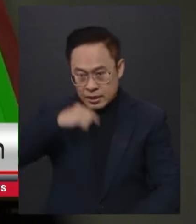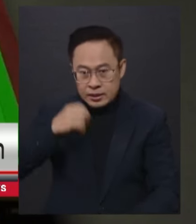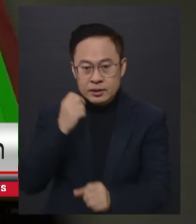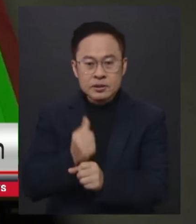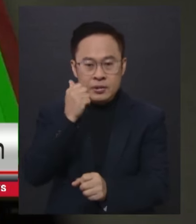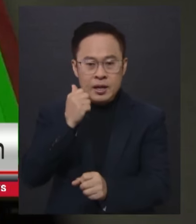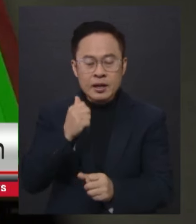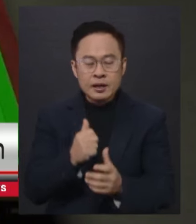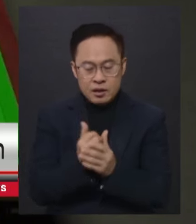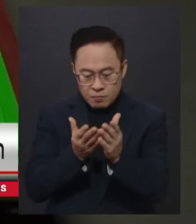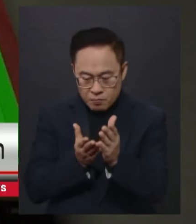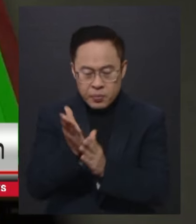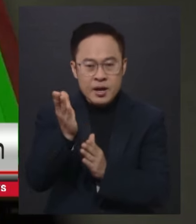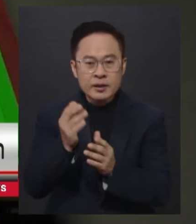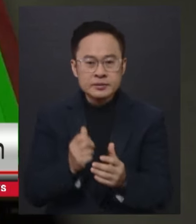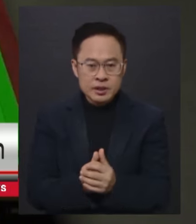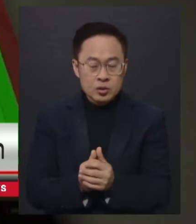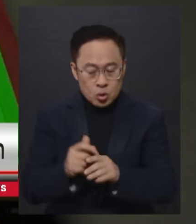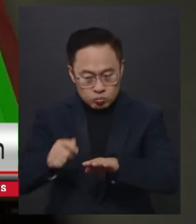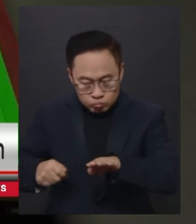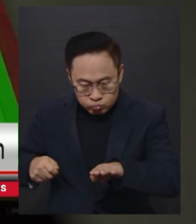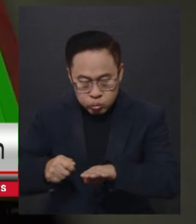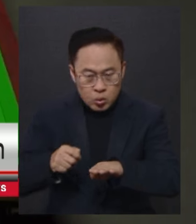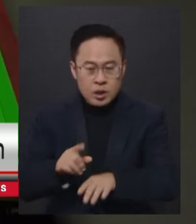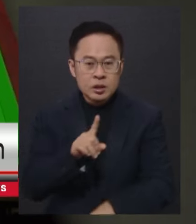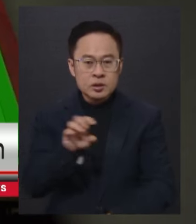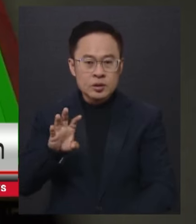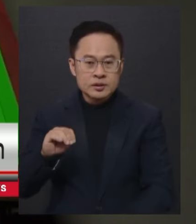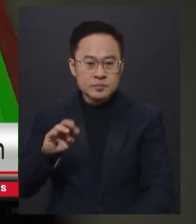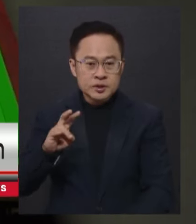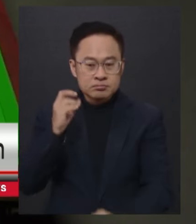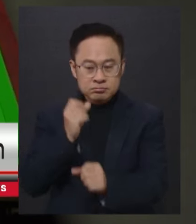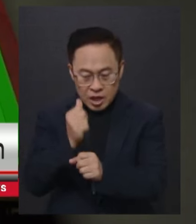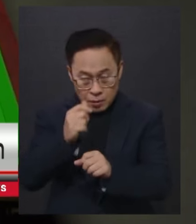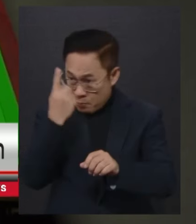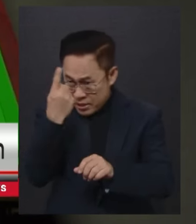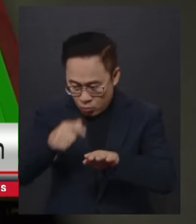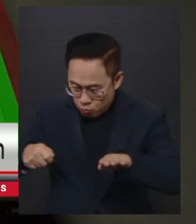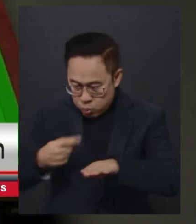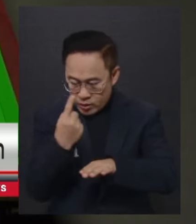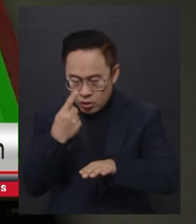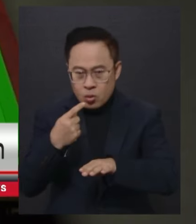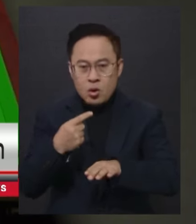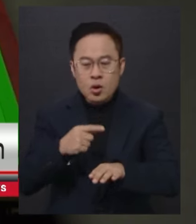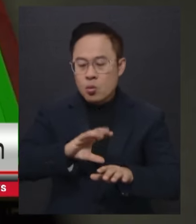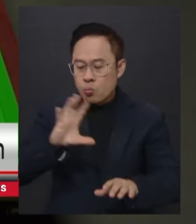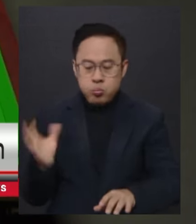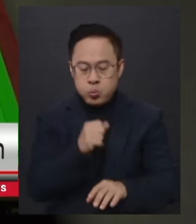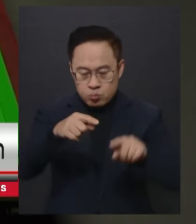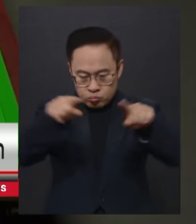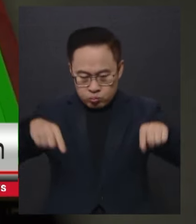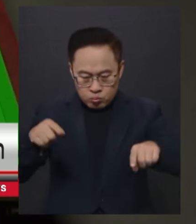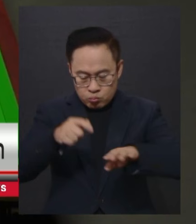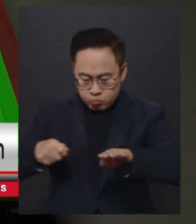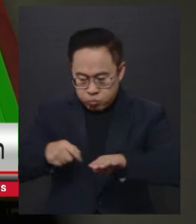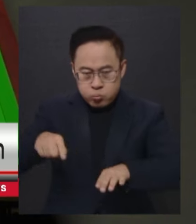ที่147แต้มได้เป็นครั้งที่2ในการเล่นอาชีพอีกด้วยนะครับซึ่งนพพลแสงคำครับปัจจุบันเป็นมืออันดับ22ของโล